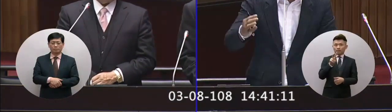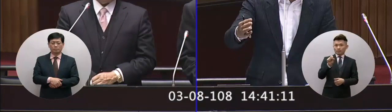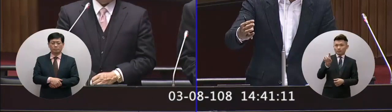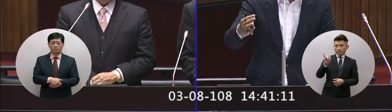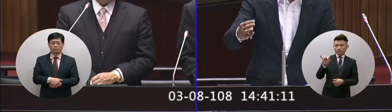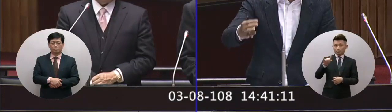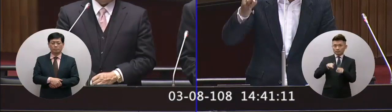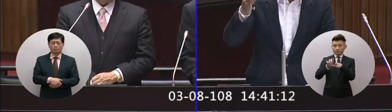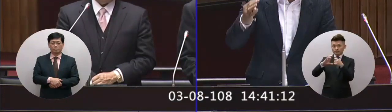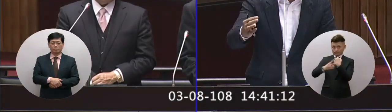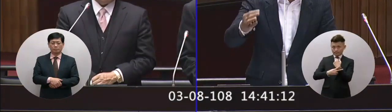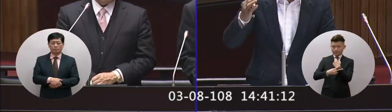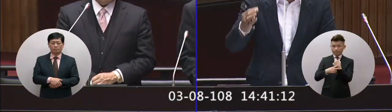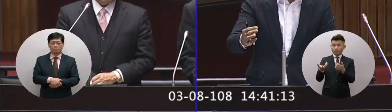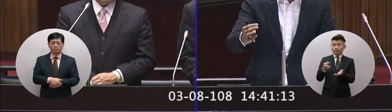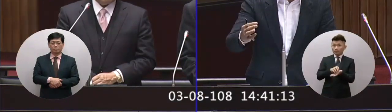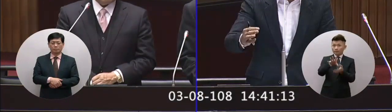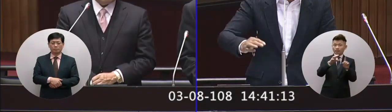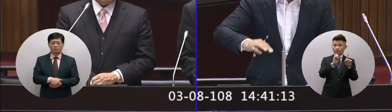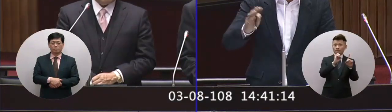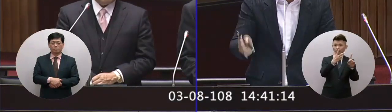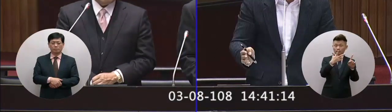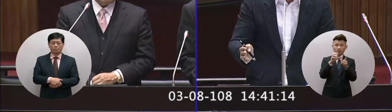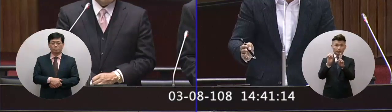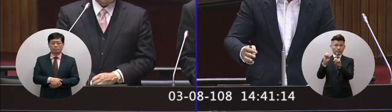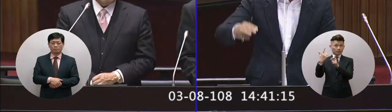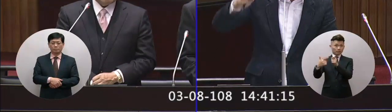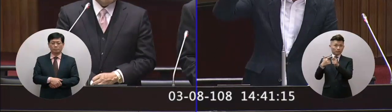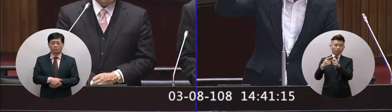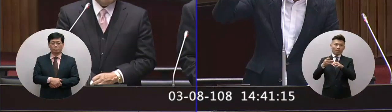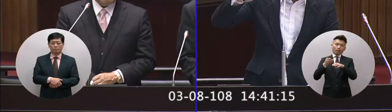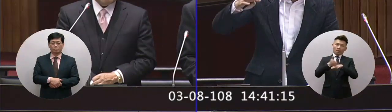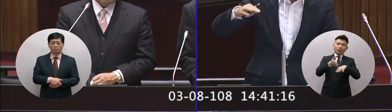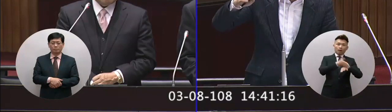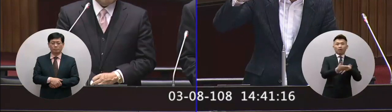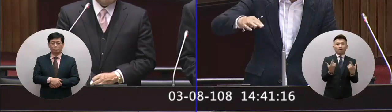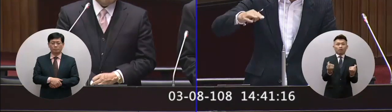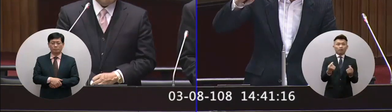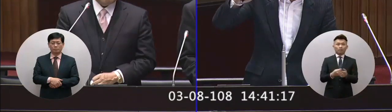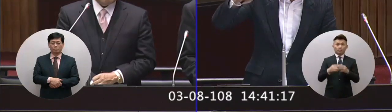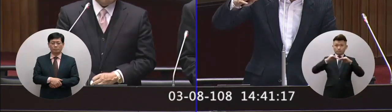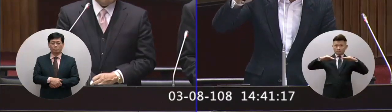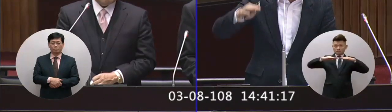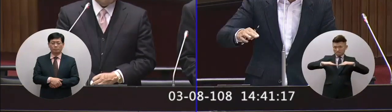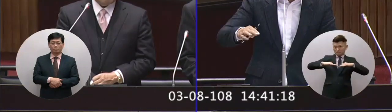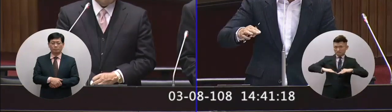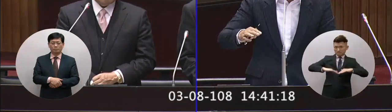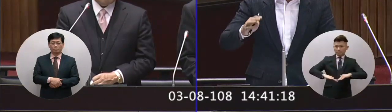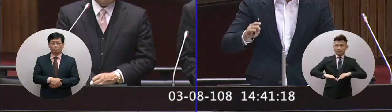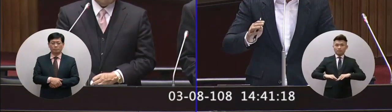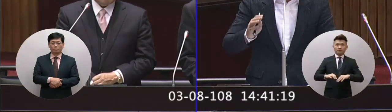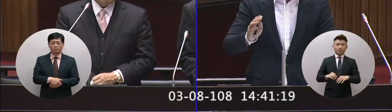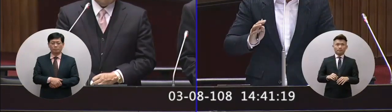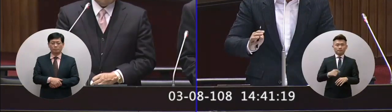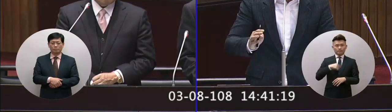但是我剛才醫療報告一控制一控制其實都能超過了你學校的審柱下線的書類